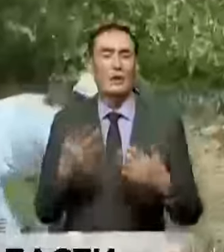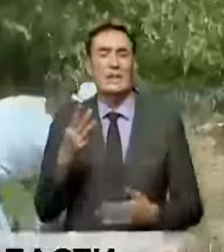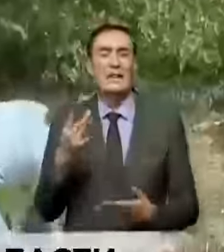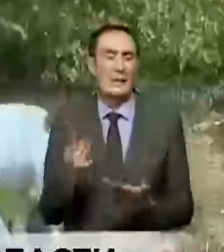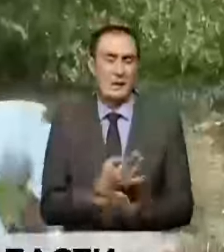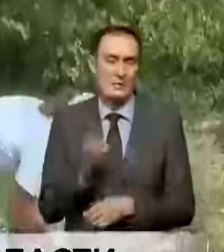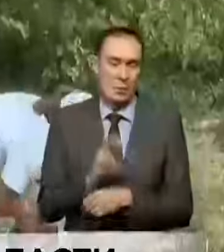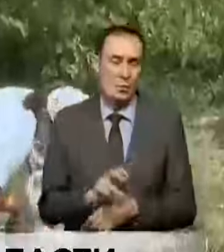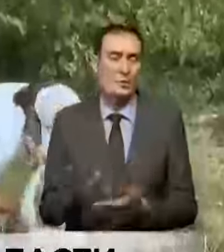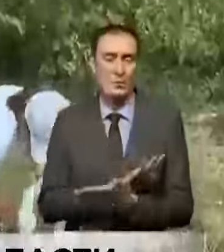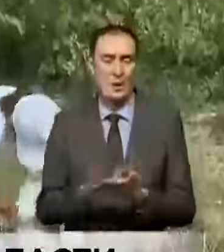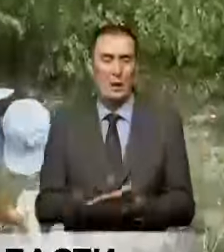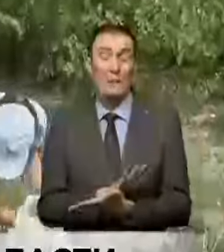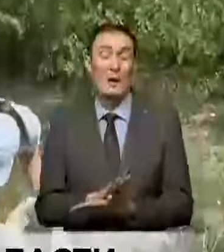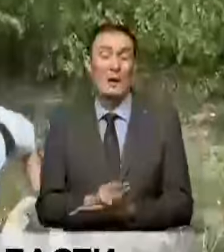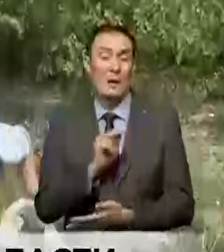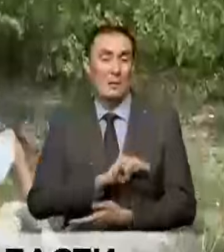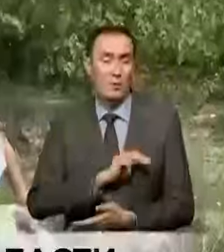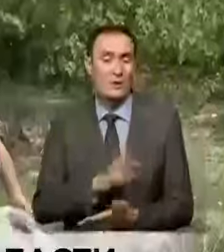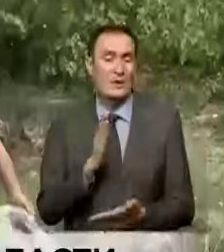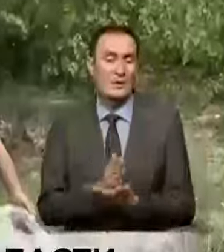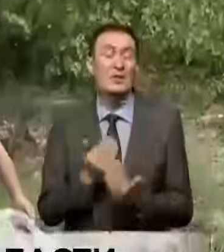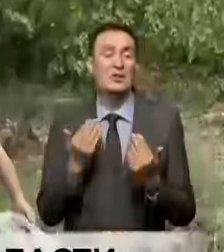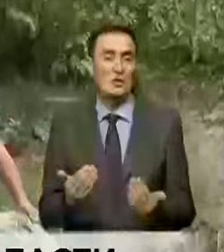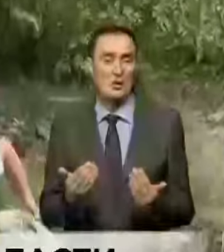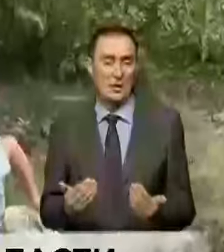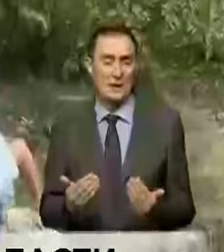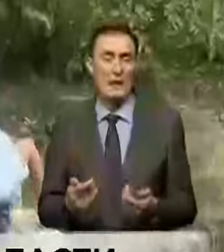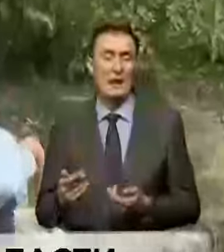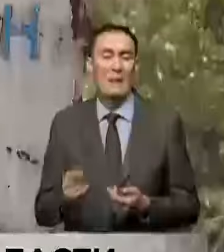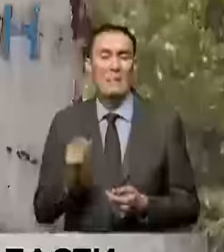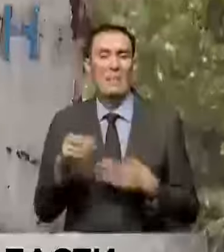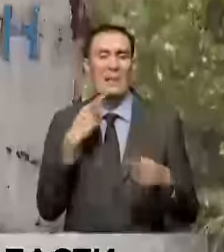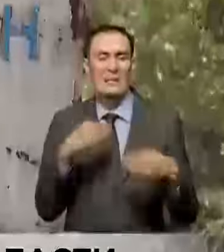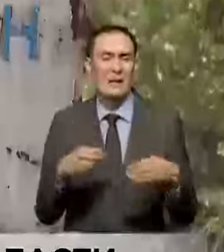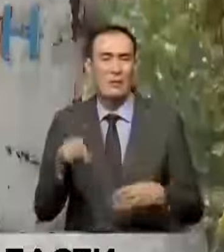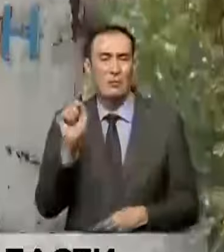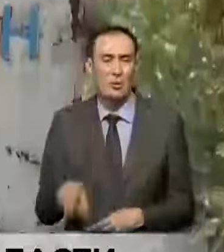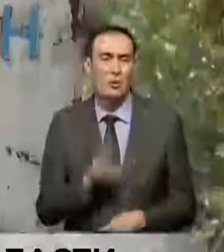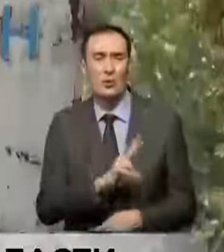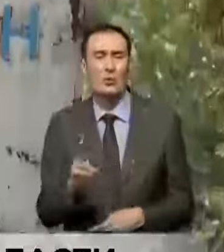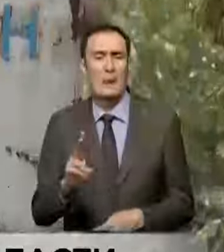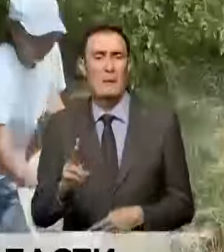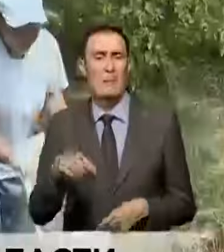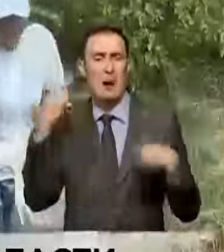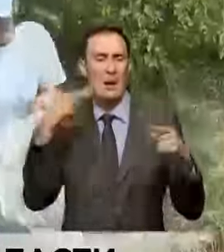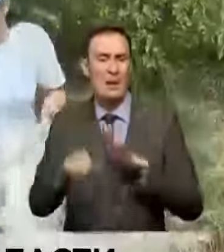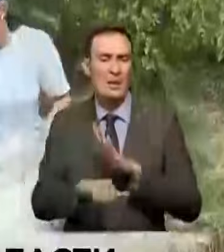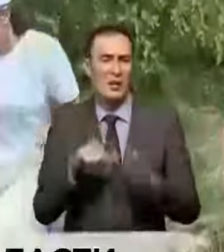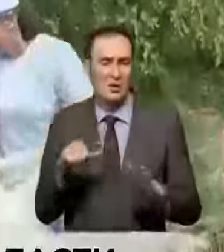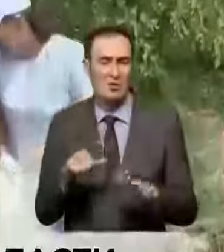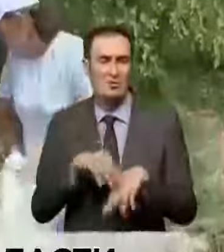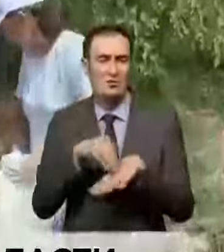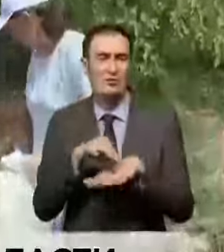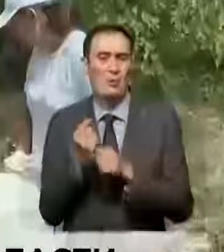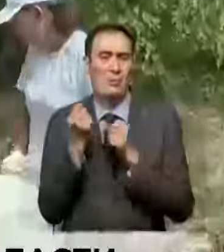раз приходим, убираем мусор. Работа тут есть и сейчас. Пластиковые бутылки валяются, кто-то барана режет и шкуру